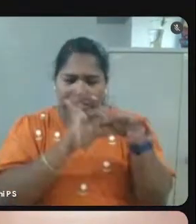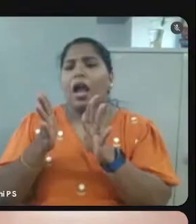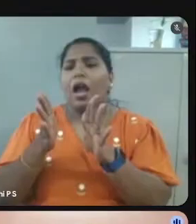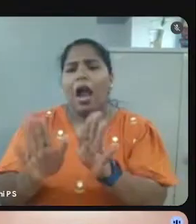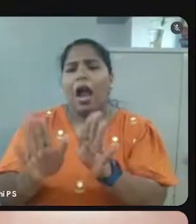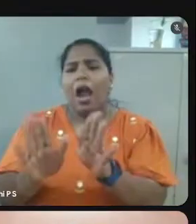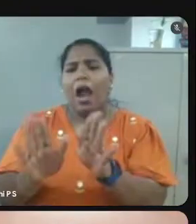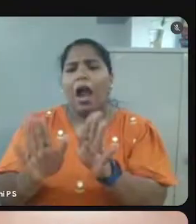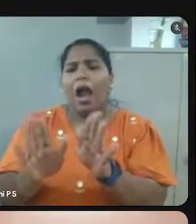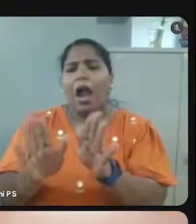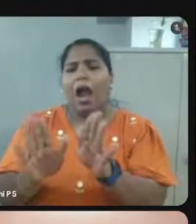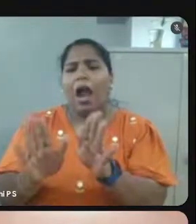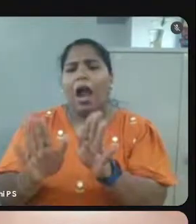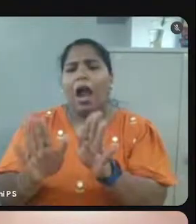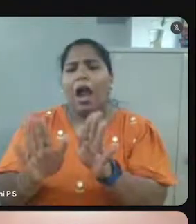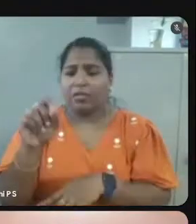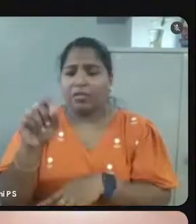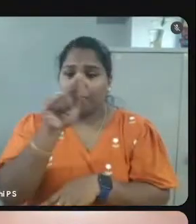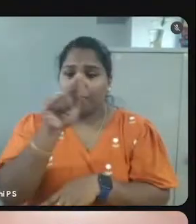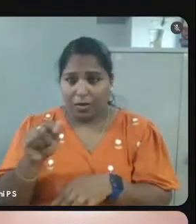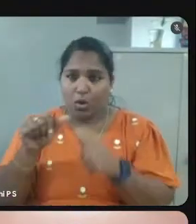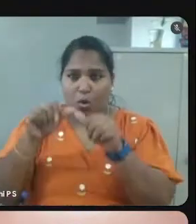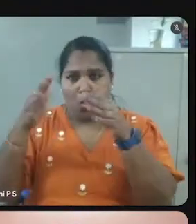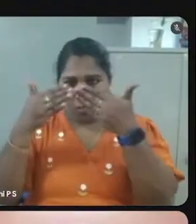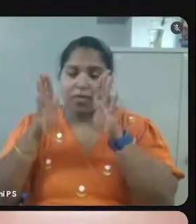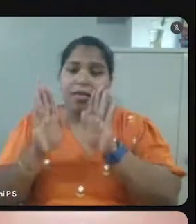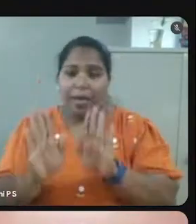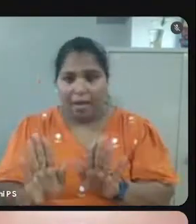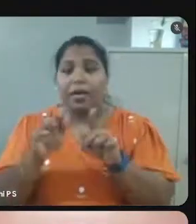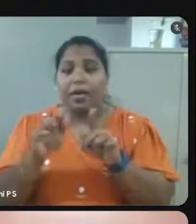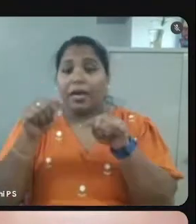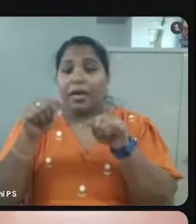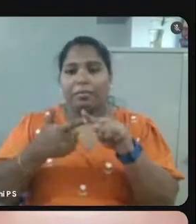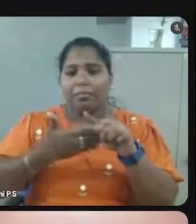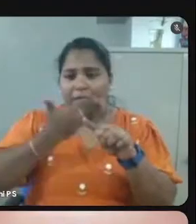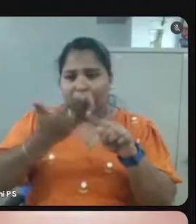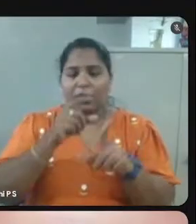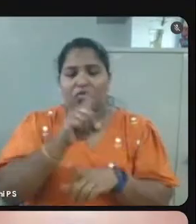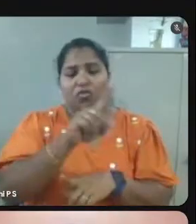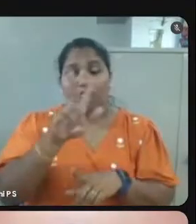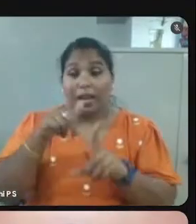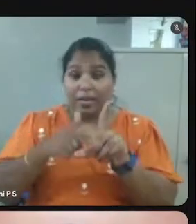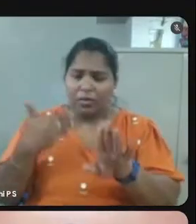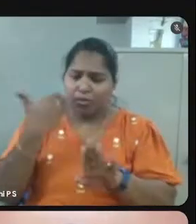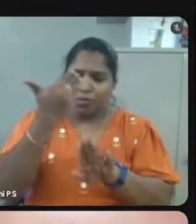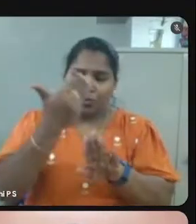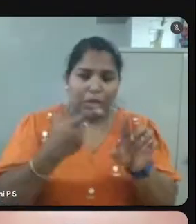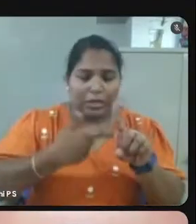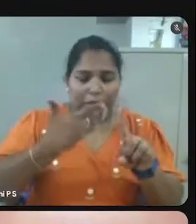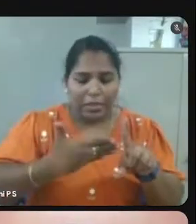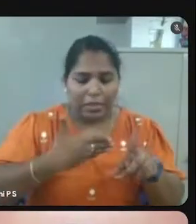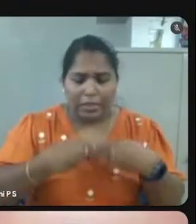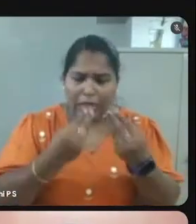നിലവിലുണ്ട്. 80% ഓട്ടിസ്റ്റിക് തന്നെയാണ്. ഇപ്പോ ട്രെയിനിങ്ങിലൂടെ 12 വർഷത്തെ ട്രെയിനിങ്ങിലൂടെ ആള് ഒരുപാട് ഓക്കെ